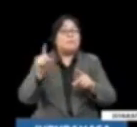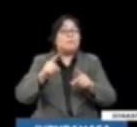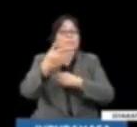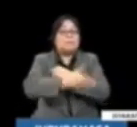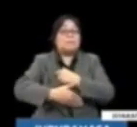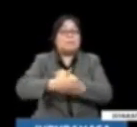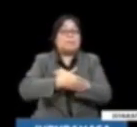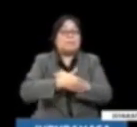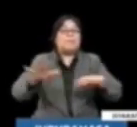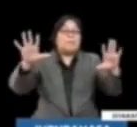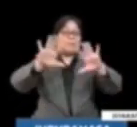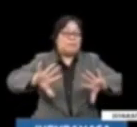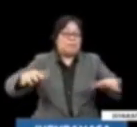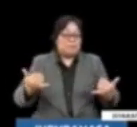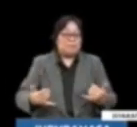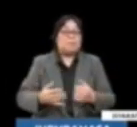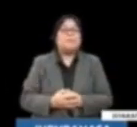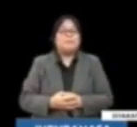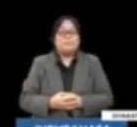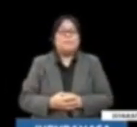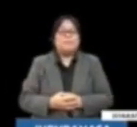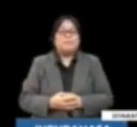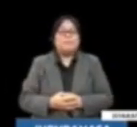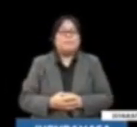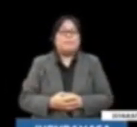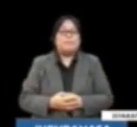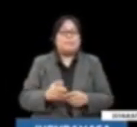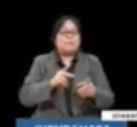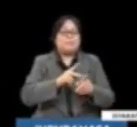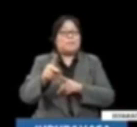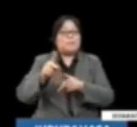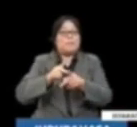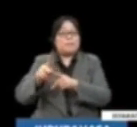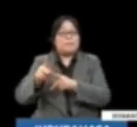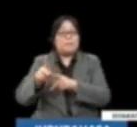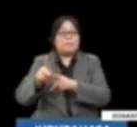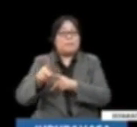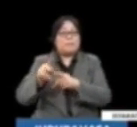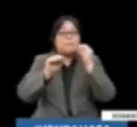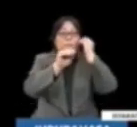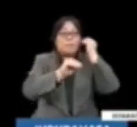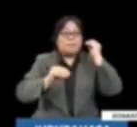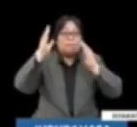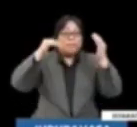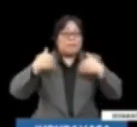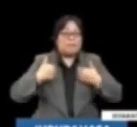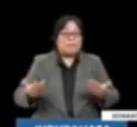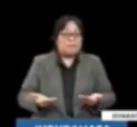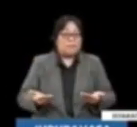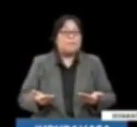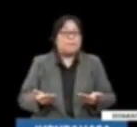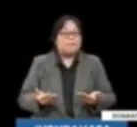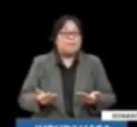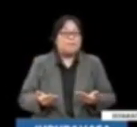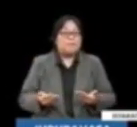negara-negara di sedih santai kita udah gini jadi Pak apakah yang telah Aduh Indonesia ini yang telah